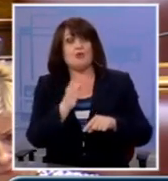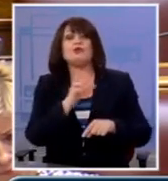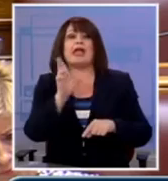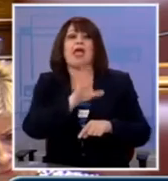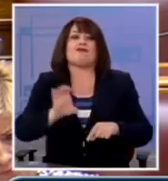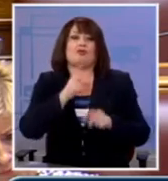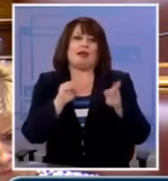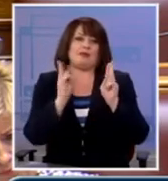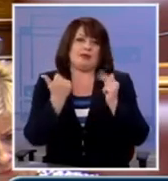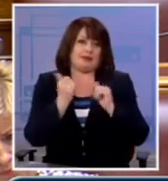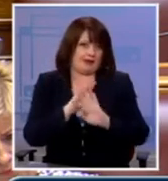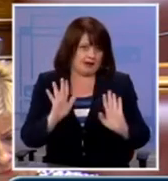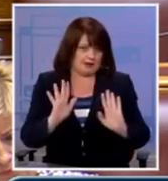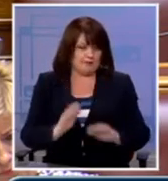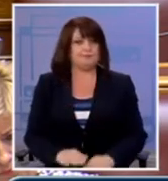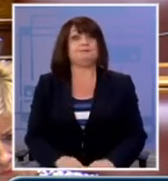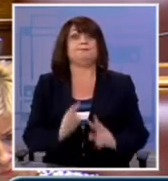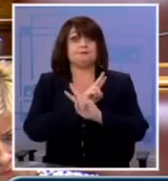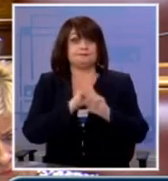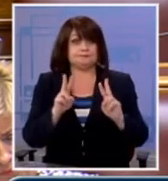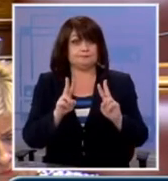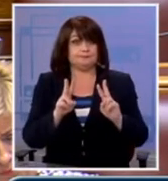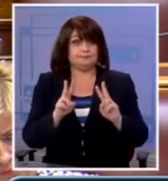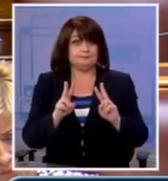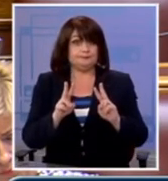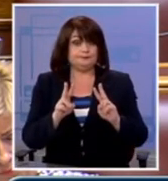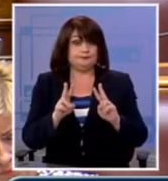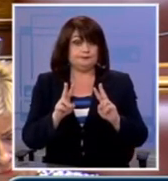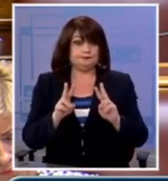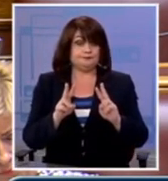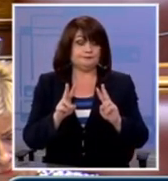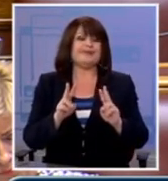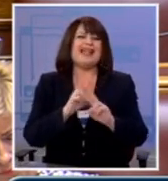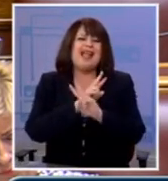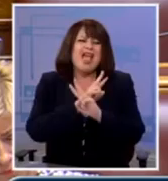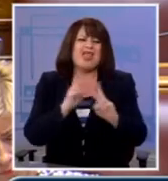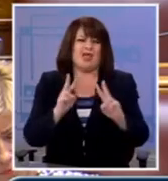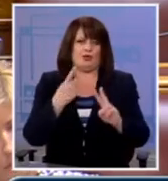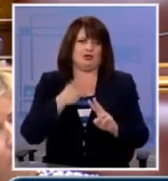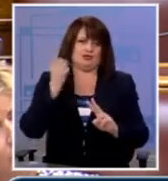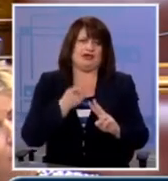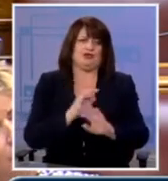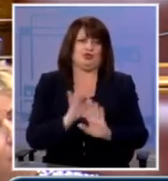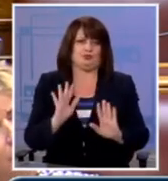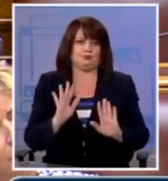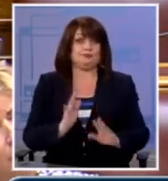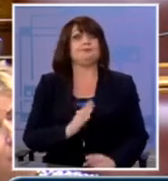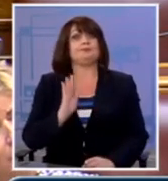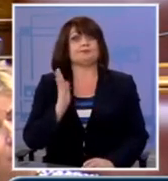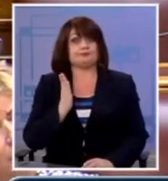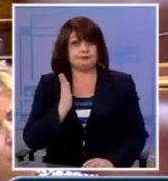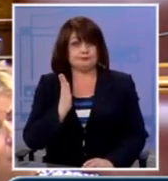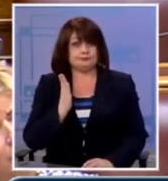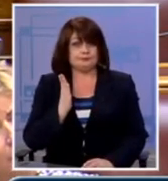Ευρώπη. Είναι ξεκάθαρο, είναι απόλυτα ξεκάθαρο, ότι η κύκλη της